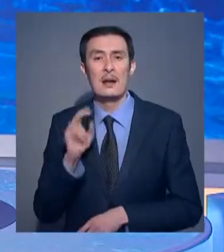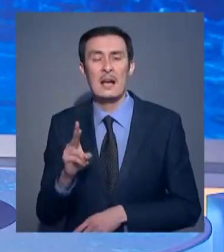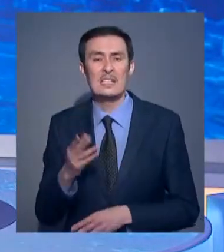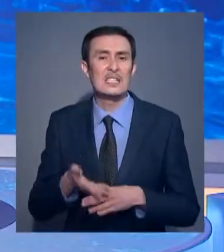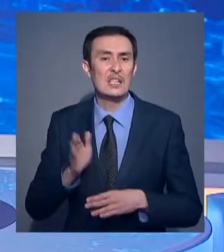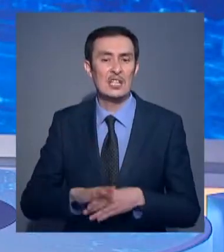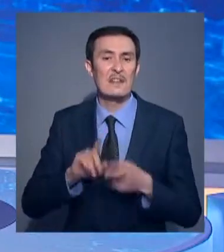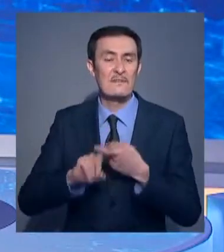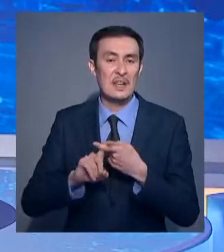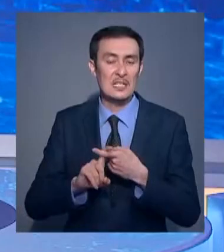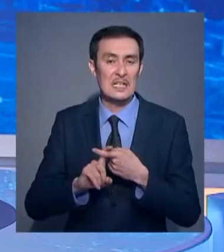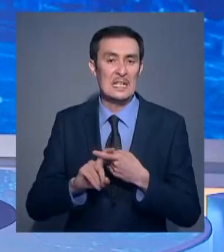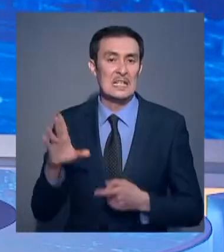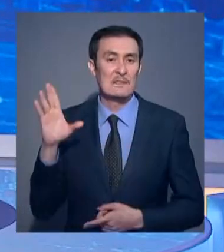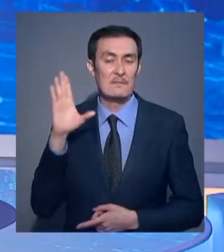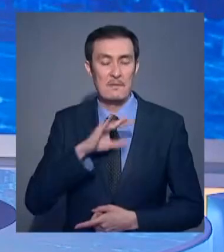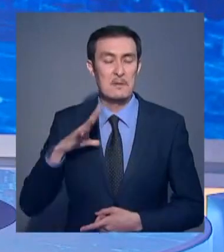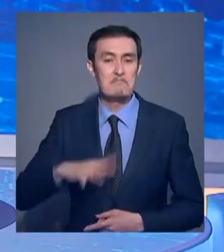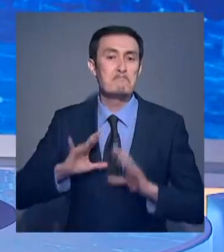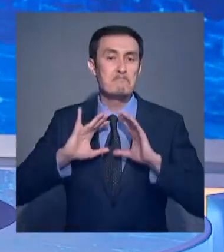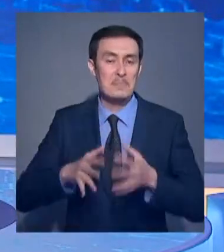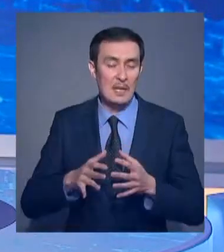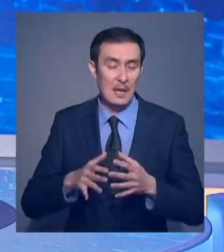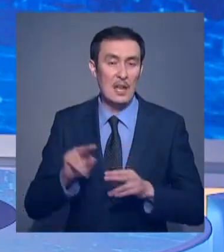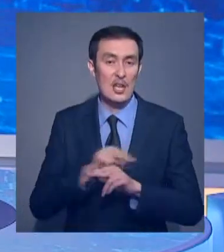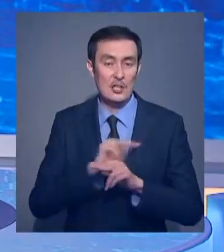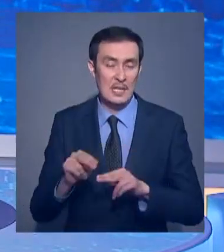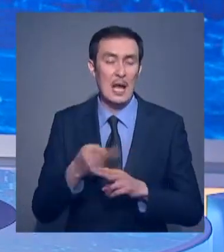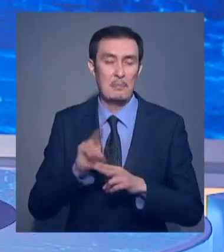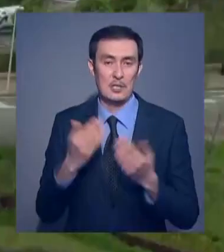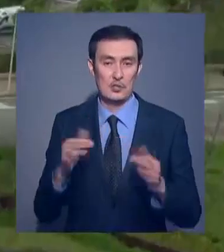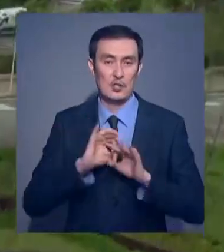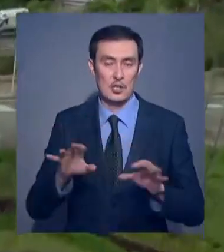страшной инфекцией справляются люди по всему миру, расскажет Вероника Боярова.